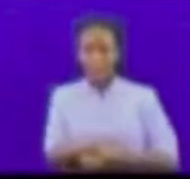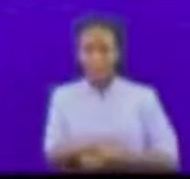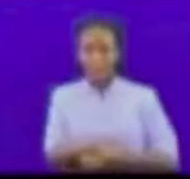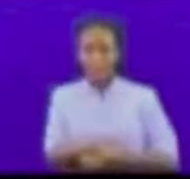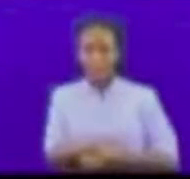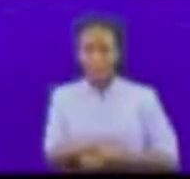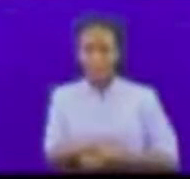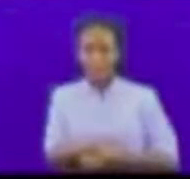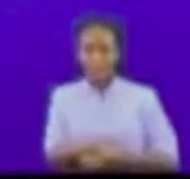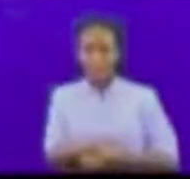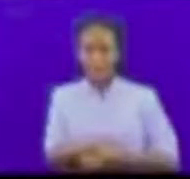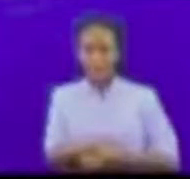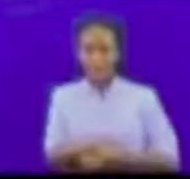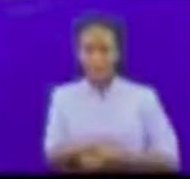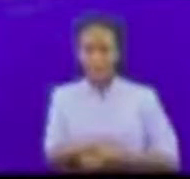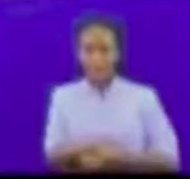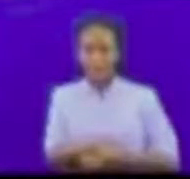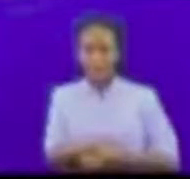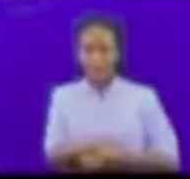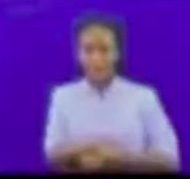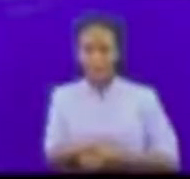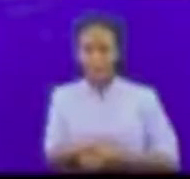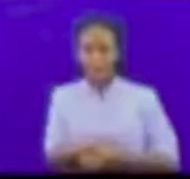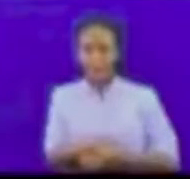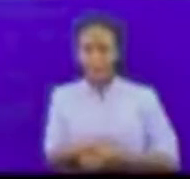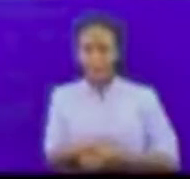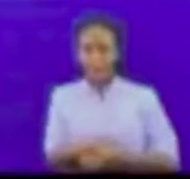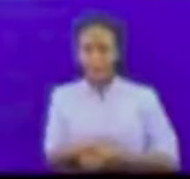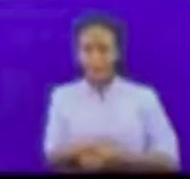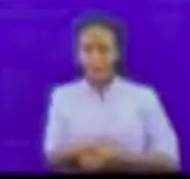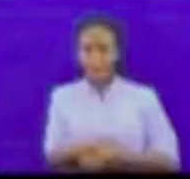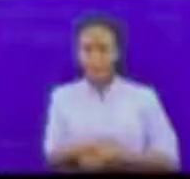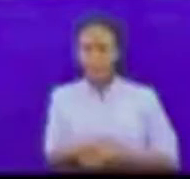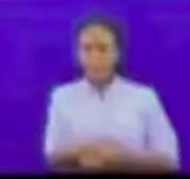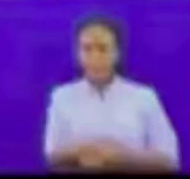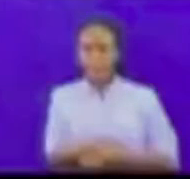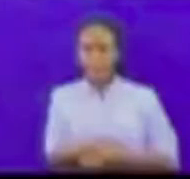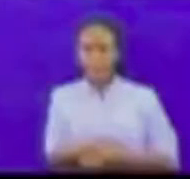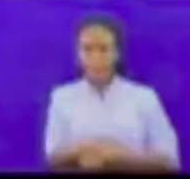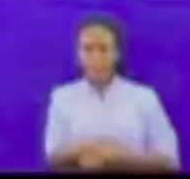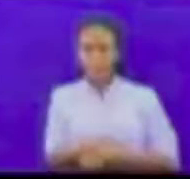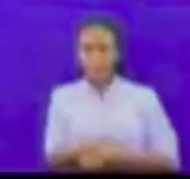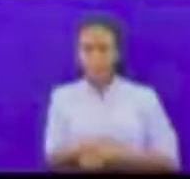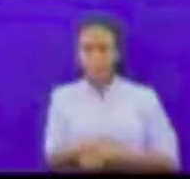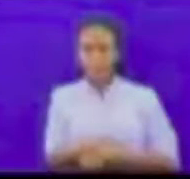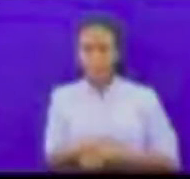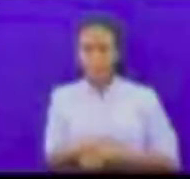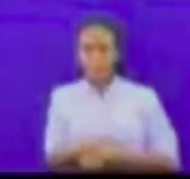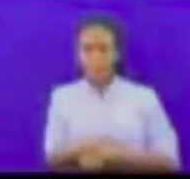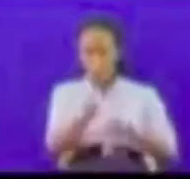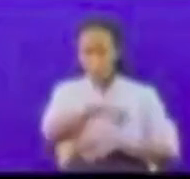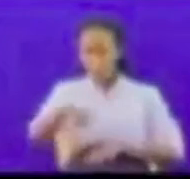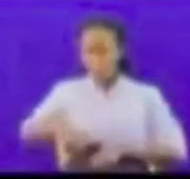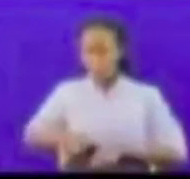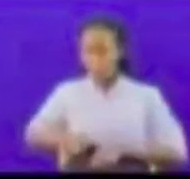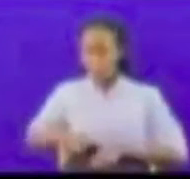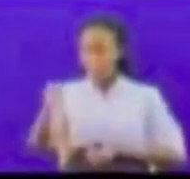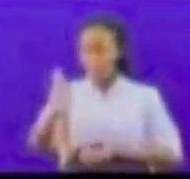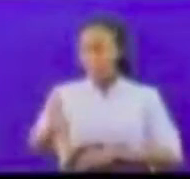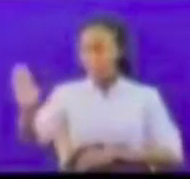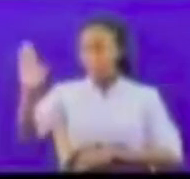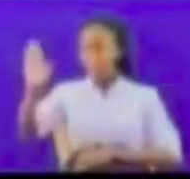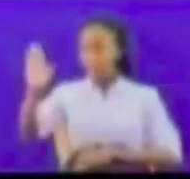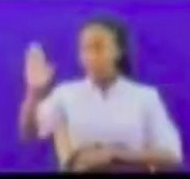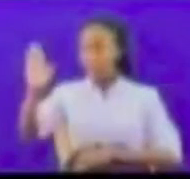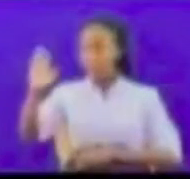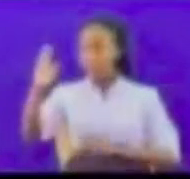Kwa hiyo kwa tarehe itakayopangwa atakayojulishwa, Mheshimiwa makamu wa rais mteule ataapishwa kwa